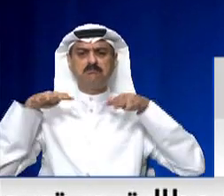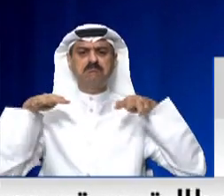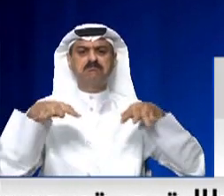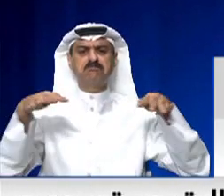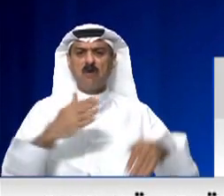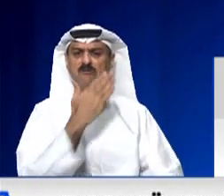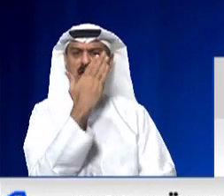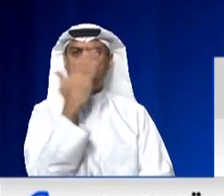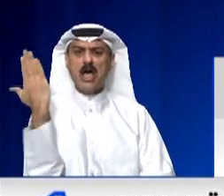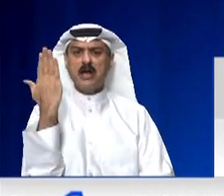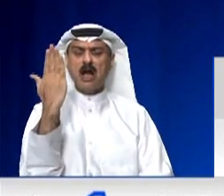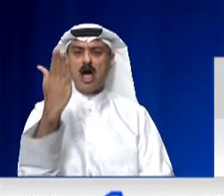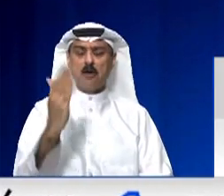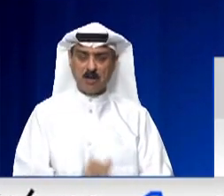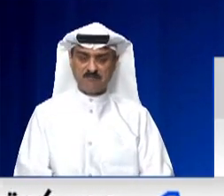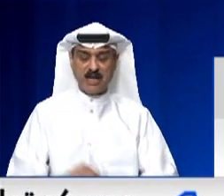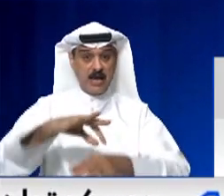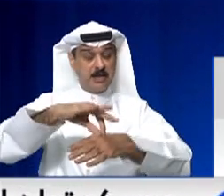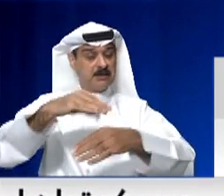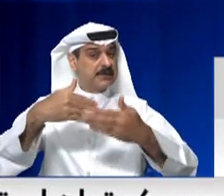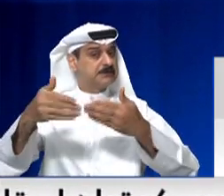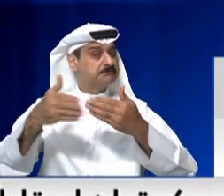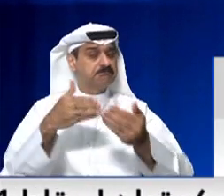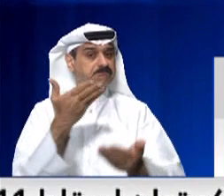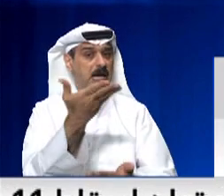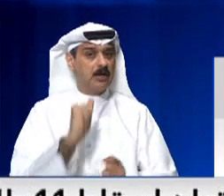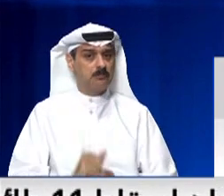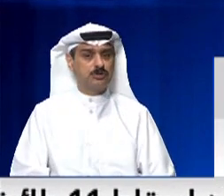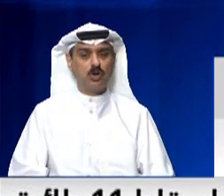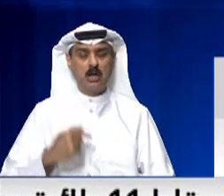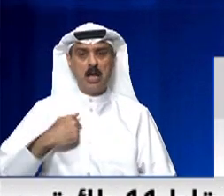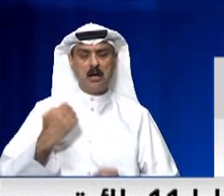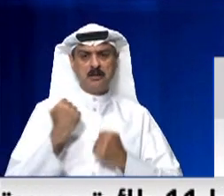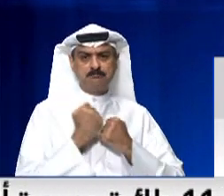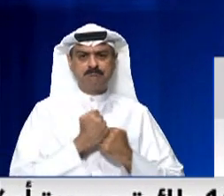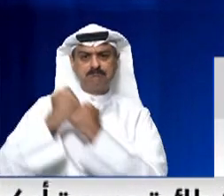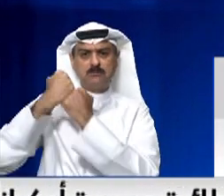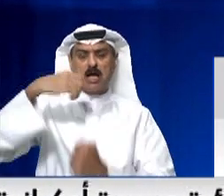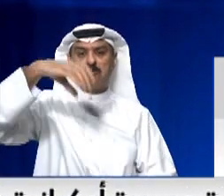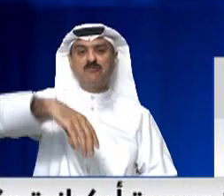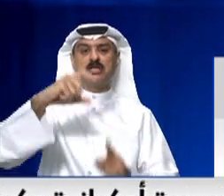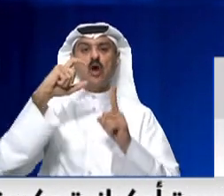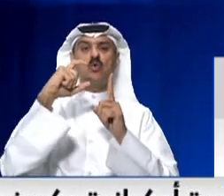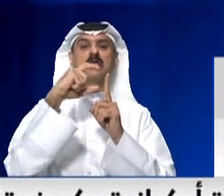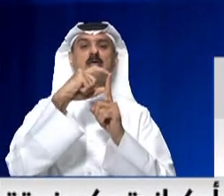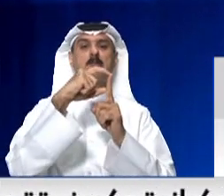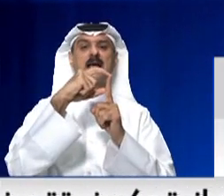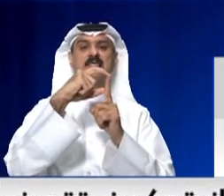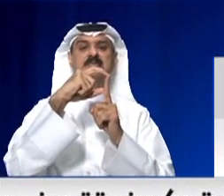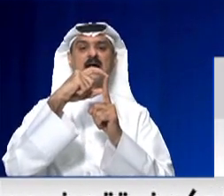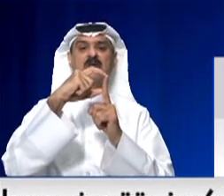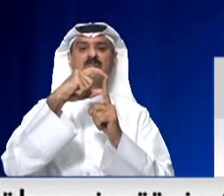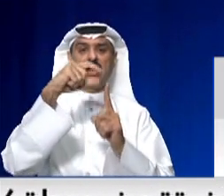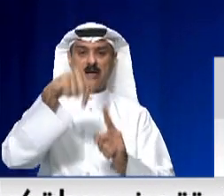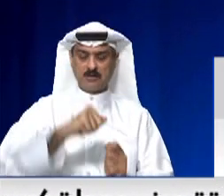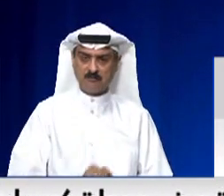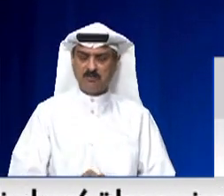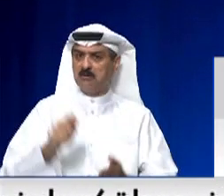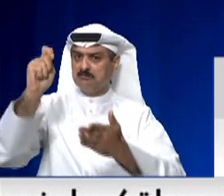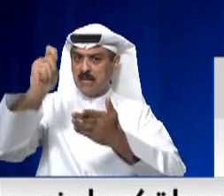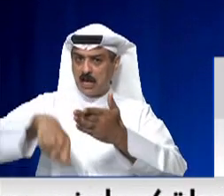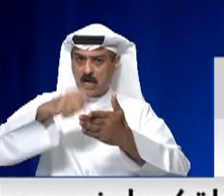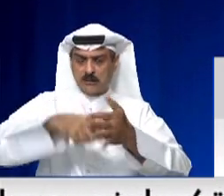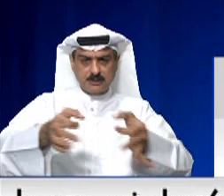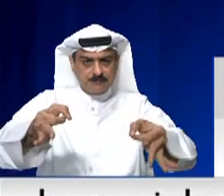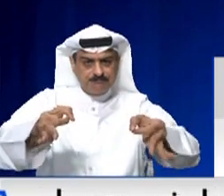والحاق الاذى بال الابرياء لتعرب عن تضامنها مع جمهوريه باكستان الاسلاميه الصديقه فيما تتخذه